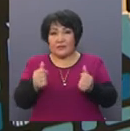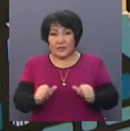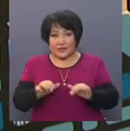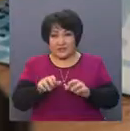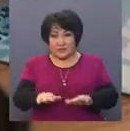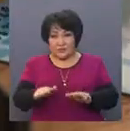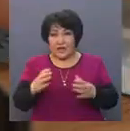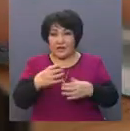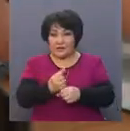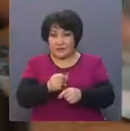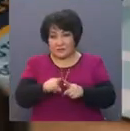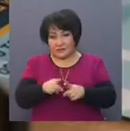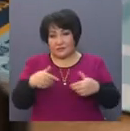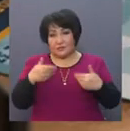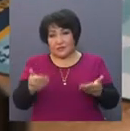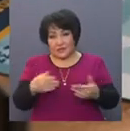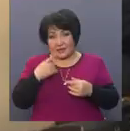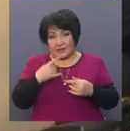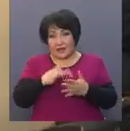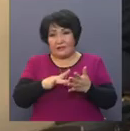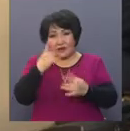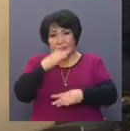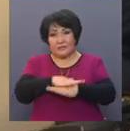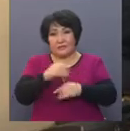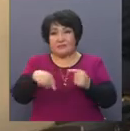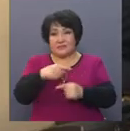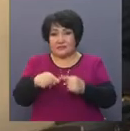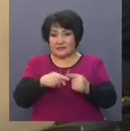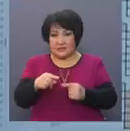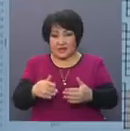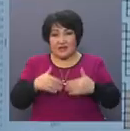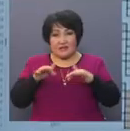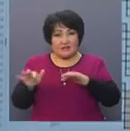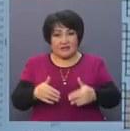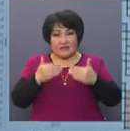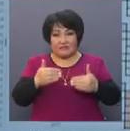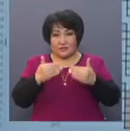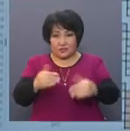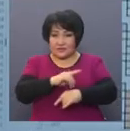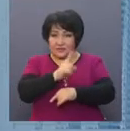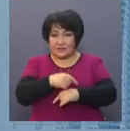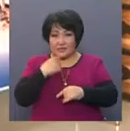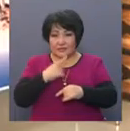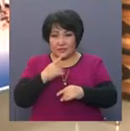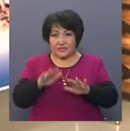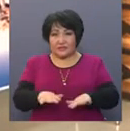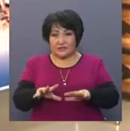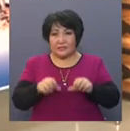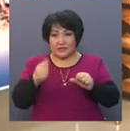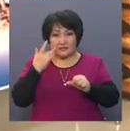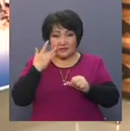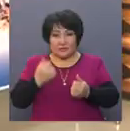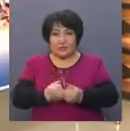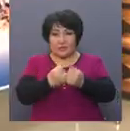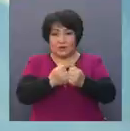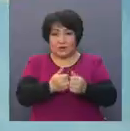қатысты ұсыныстарында айтты. Қала әкімі бизнестің қозғаушы күші екенін айтып, жергілікті билік қашанда қолдауға дайын екені тағы бір мәрте